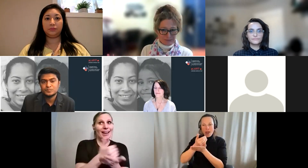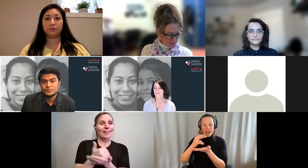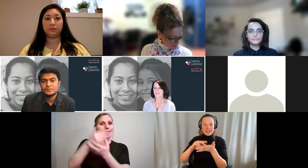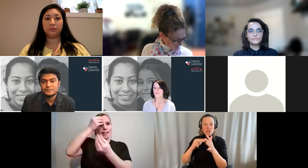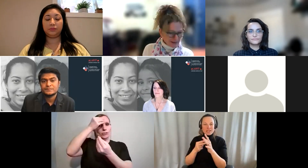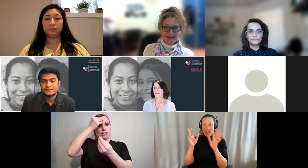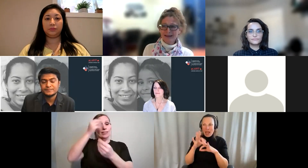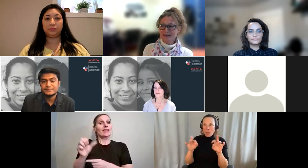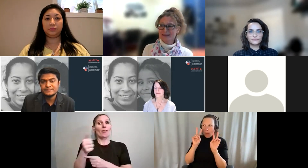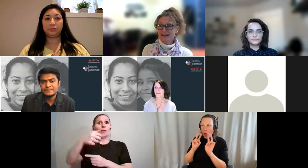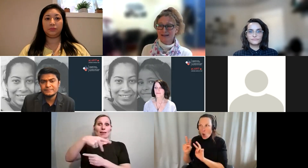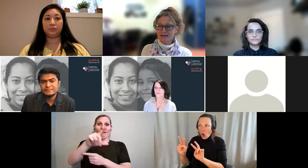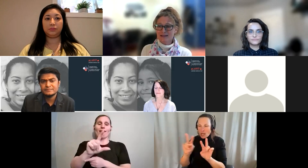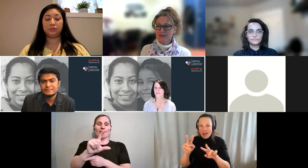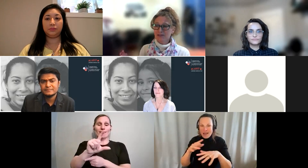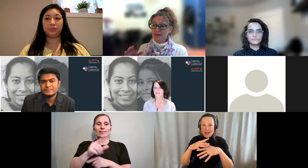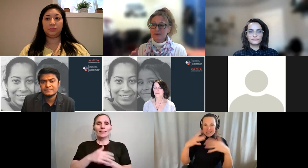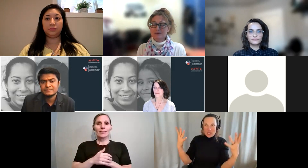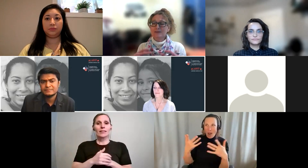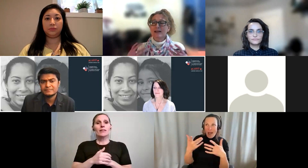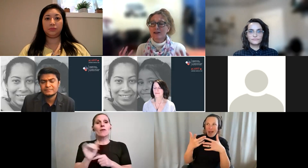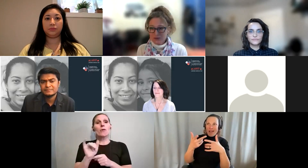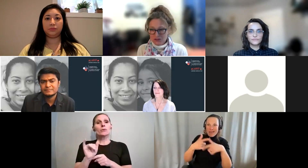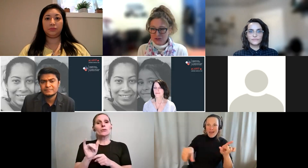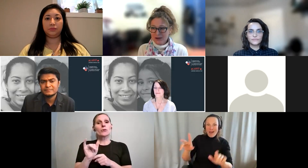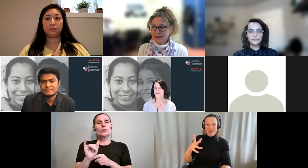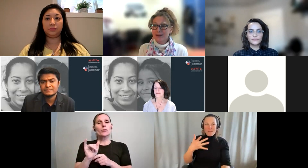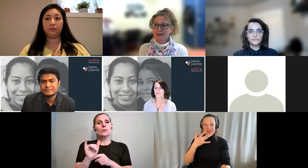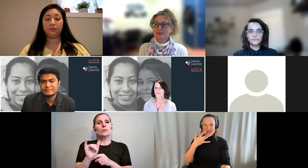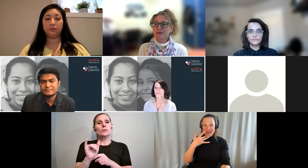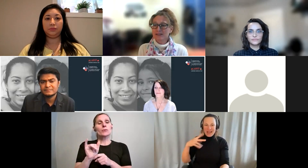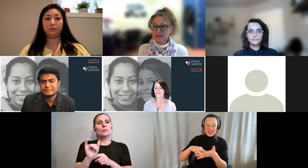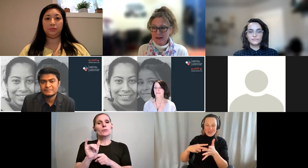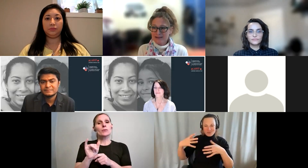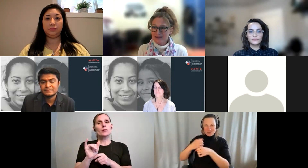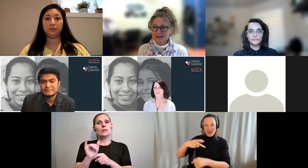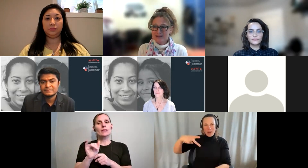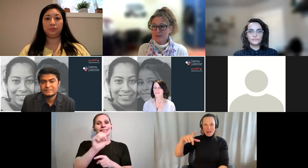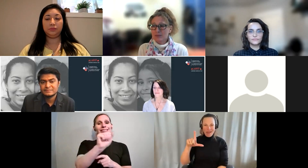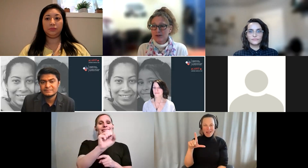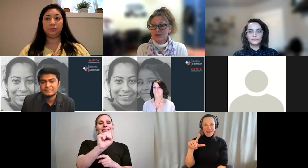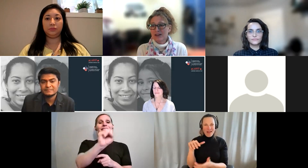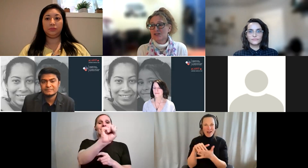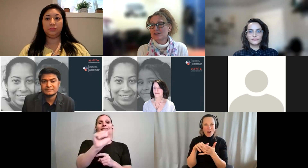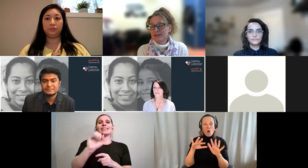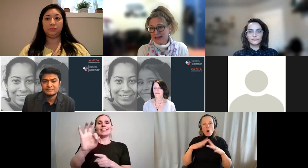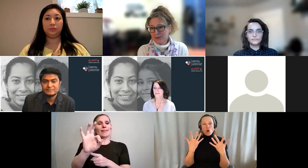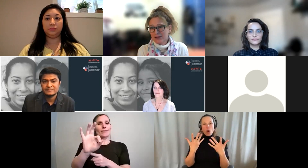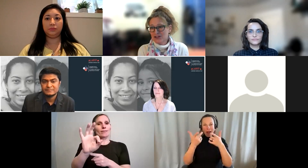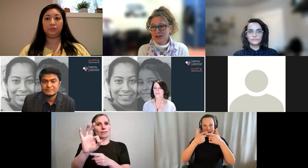donc, un autre PL, Preferred Language, langue préférée. Donc, la formation des langues, de construire cette capacité